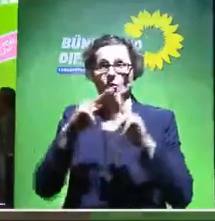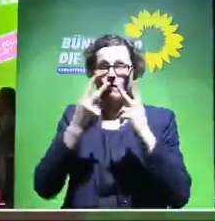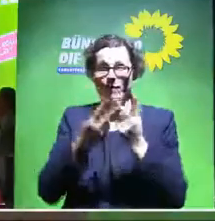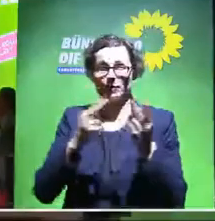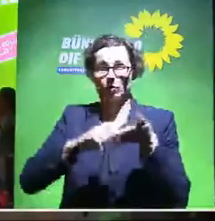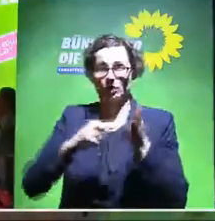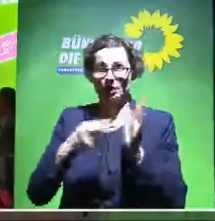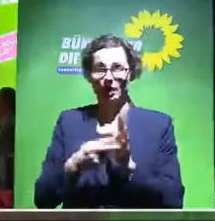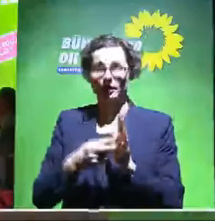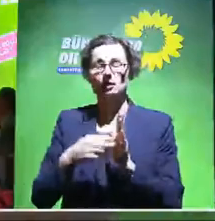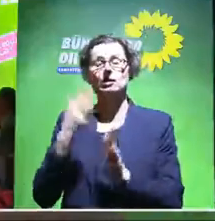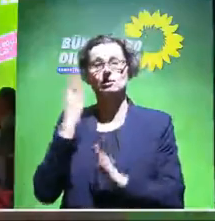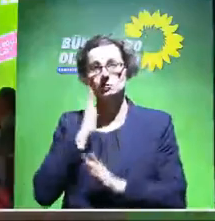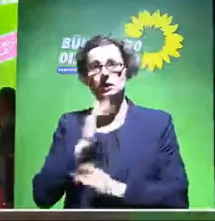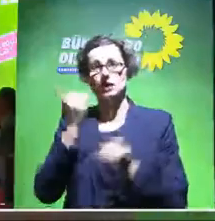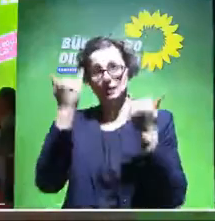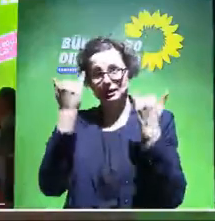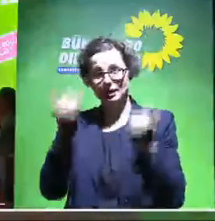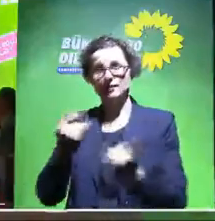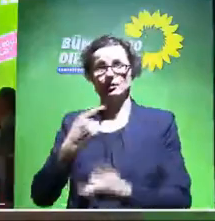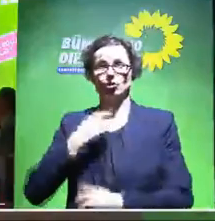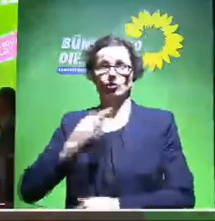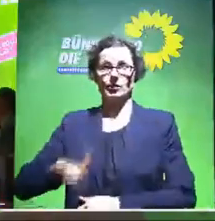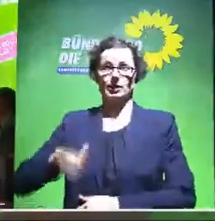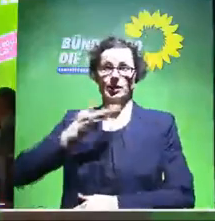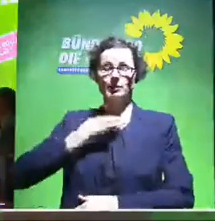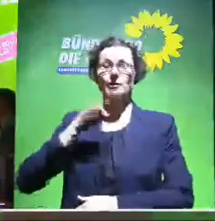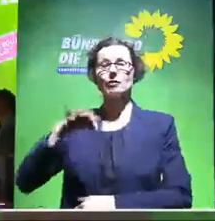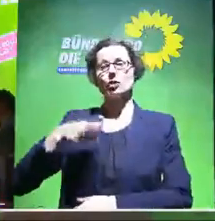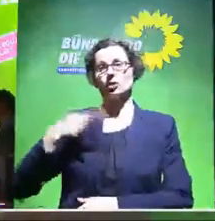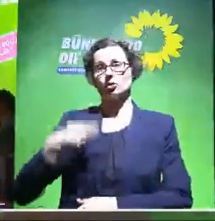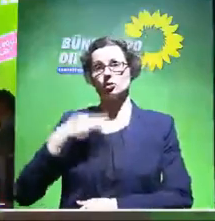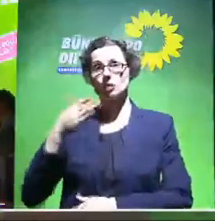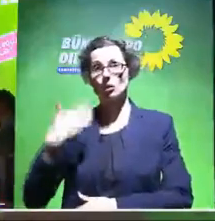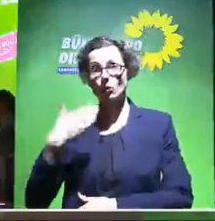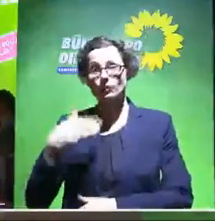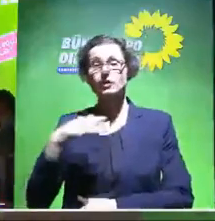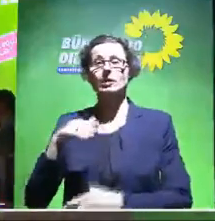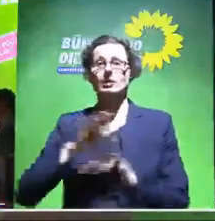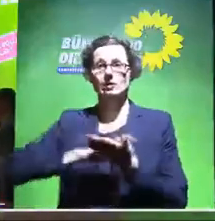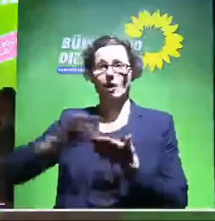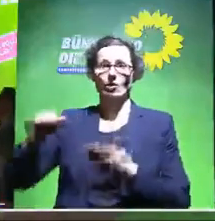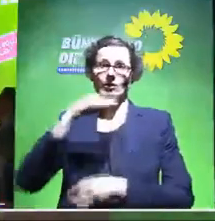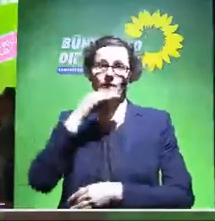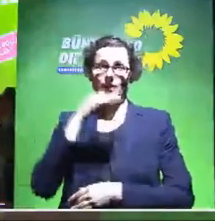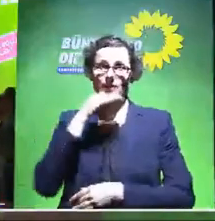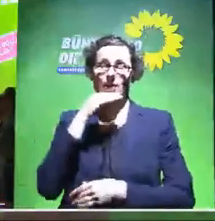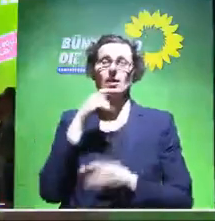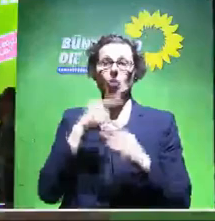Und dafür bitte ich jetzt um eure Stimme, für gesunde Luft, für sauberes Wasser und für Ressourcenschutz. Applaus